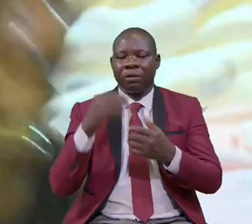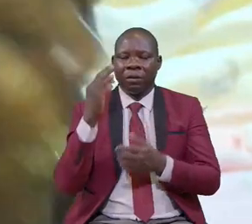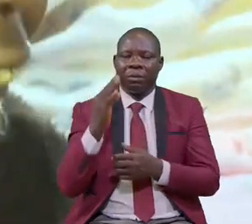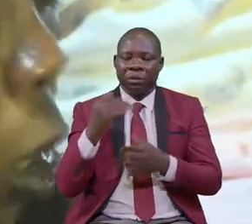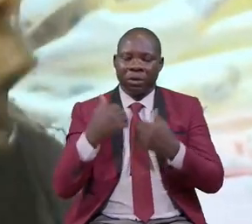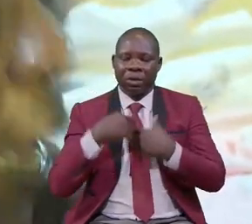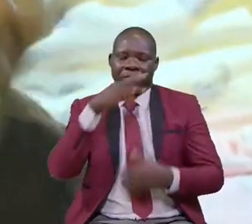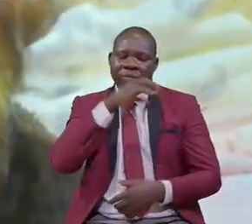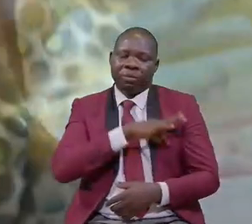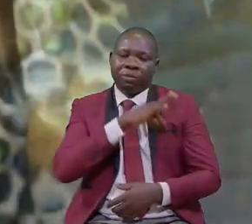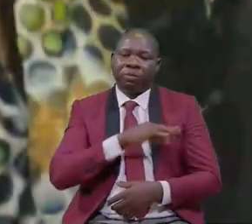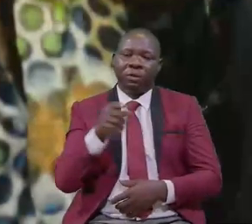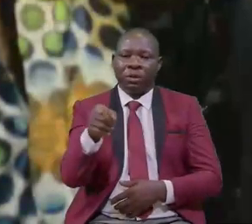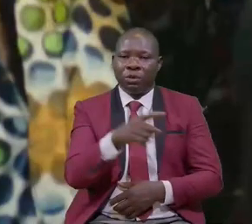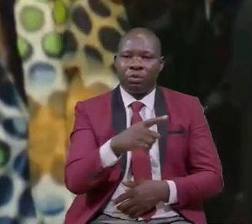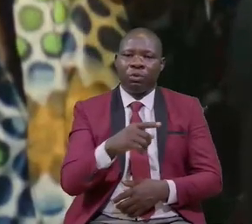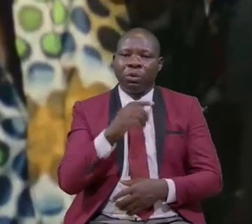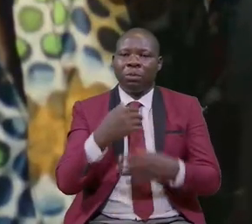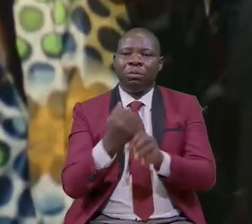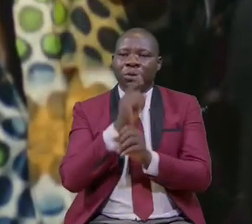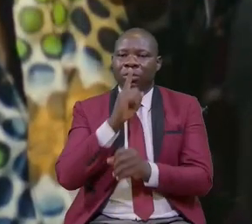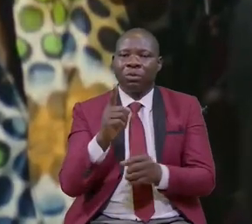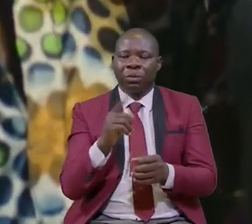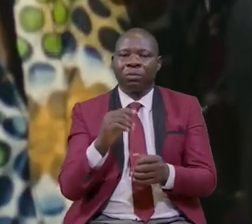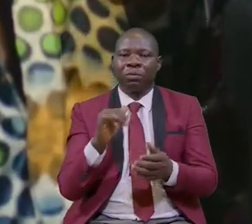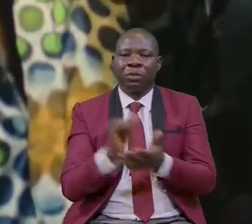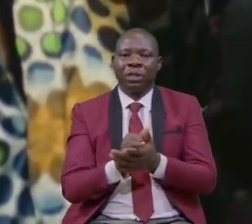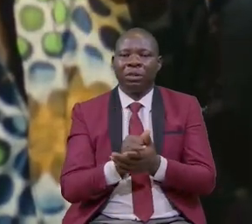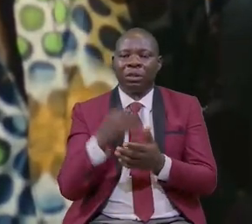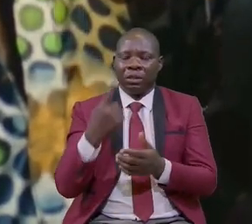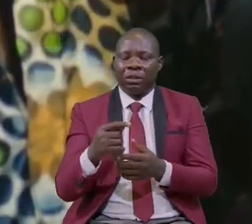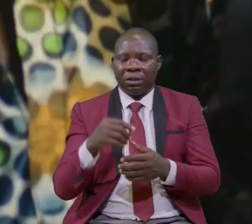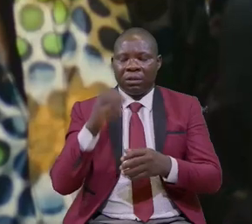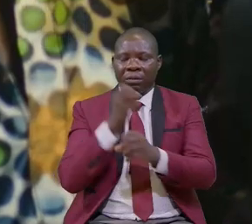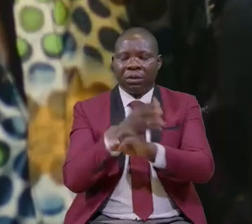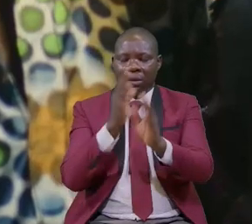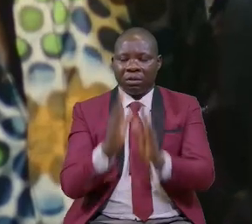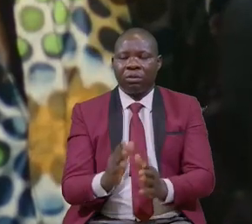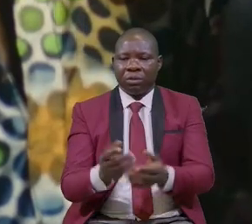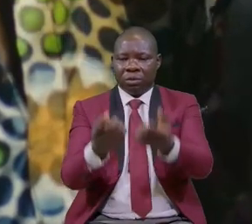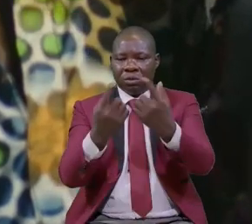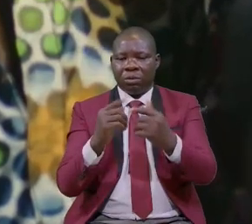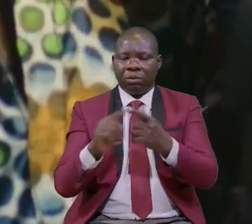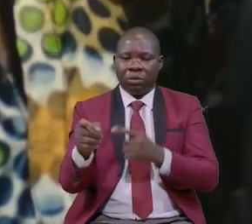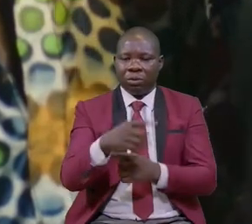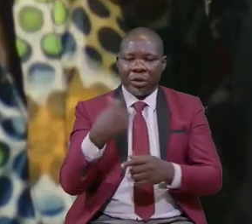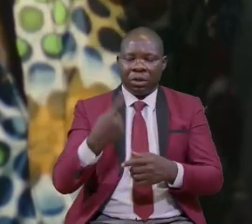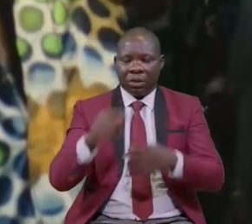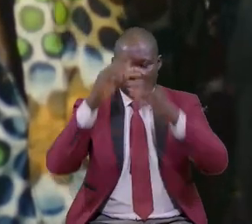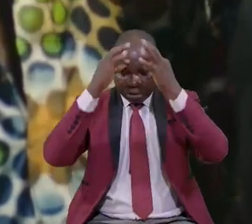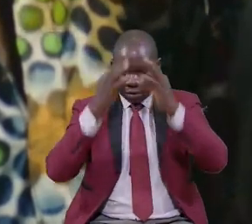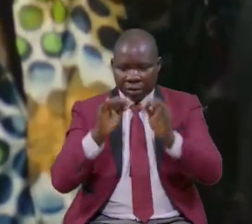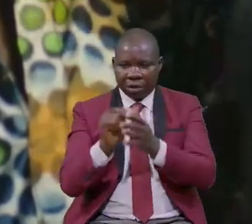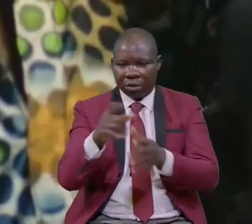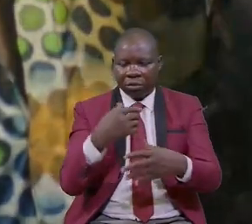Le message de l'homme de Dieu t'a profité. Veille à ce que le conseiller vienne vers toi pour la décision